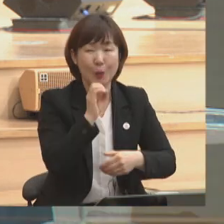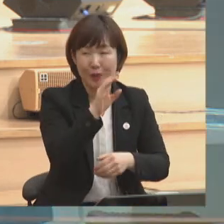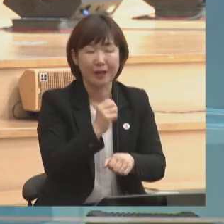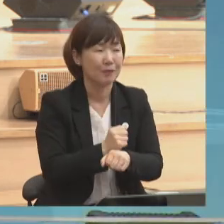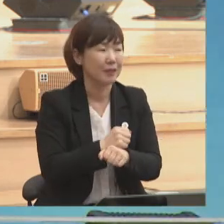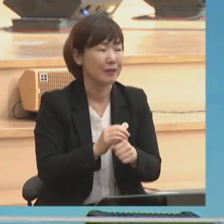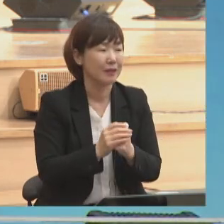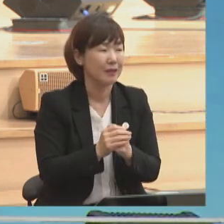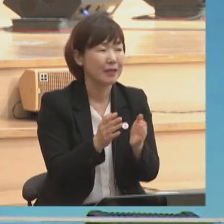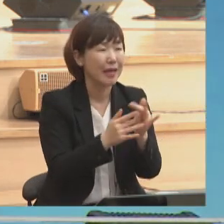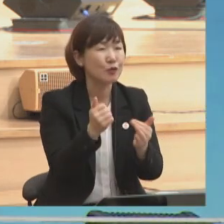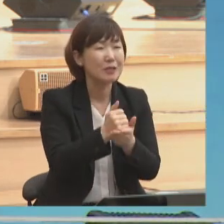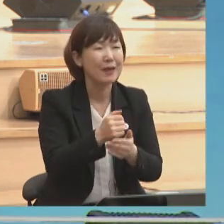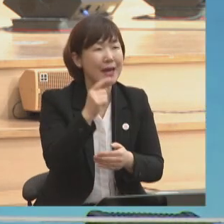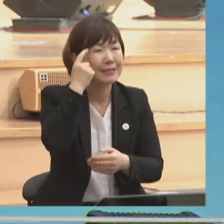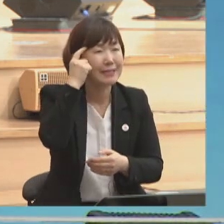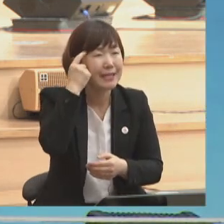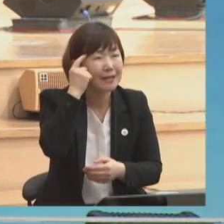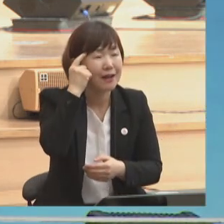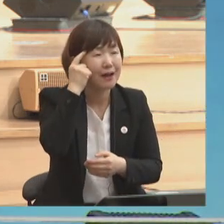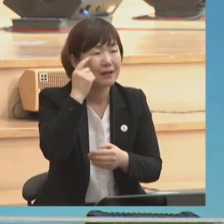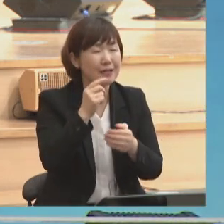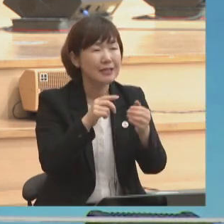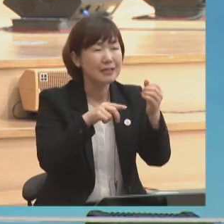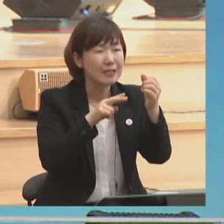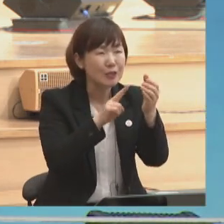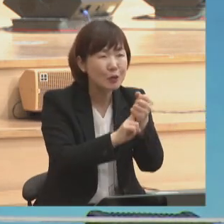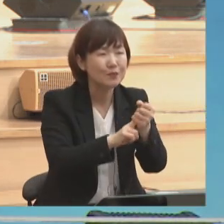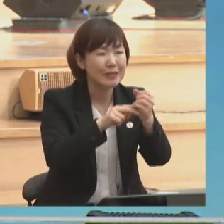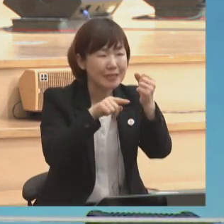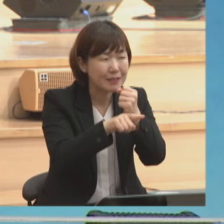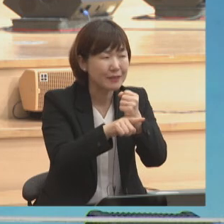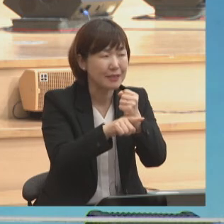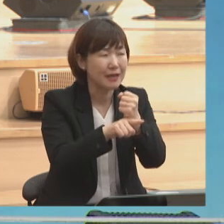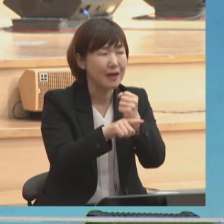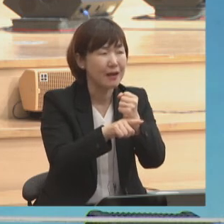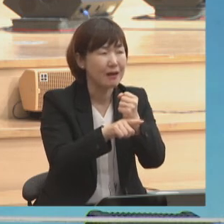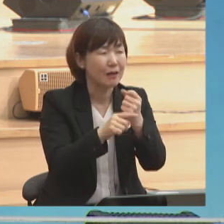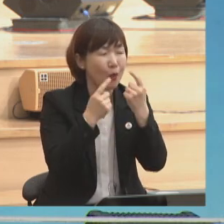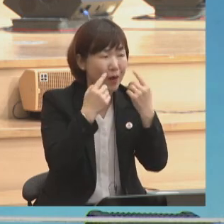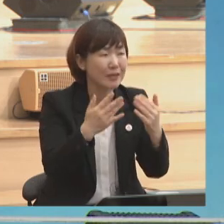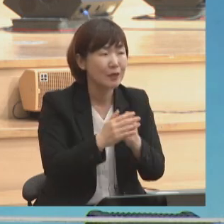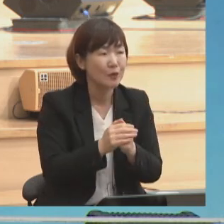예수님의 의지예요. 왜 예수님이 그 금기의 땅을 가셨을까요?